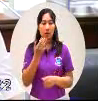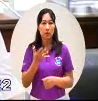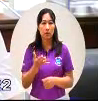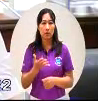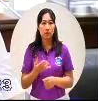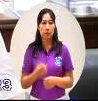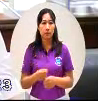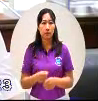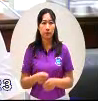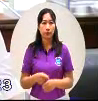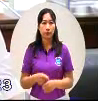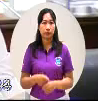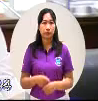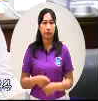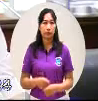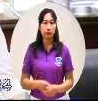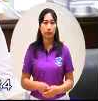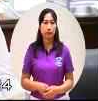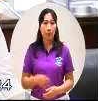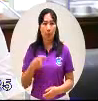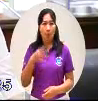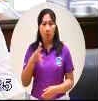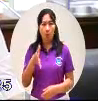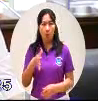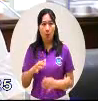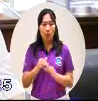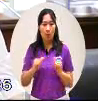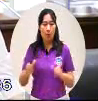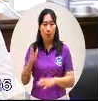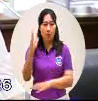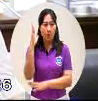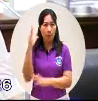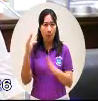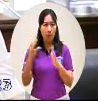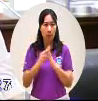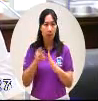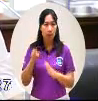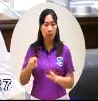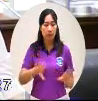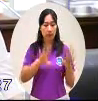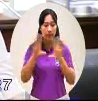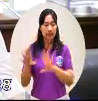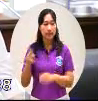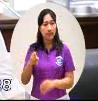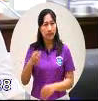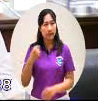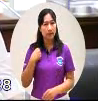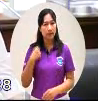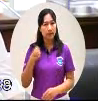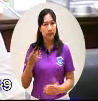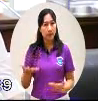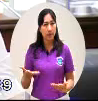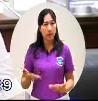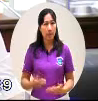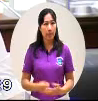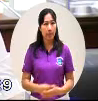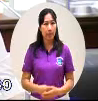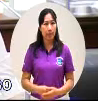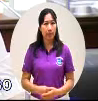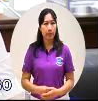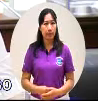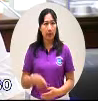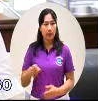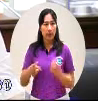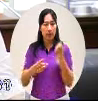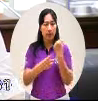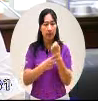省，我想问一下民政局，你了不了解这个？因为这个是达加诺这个里